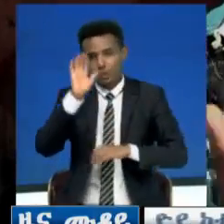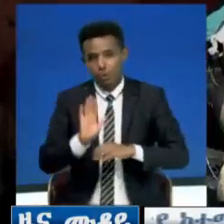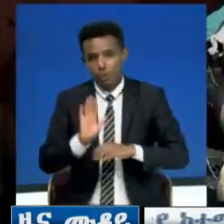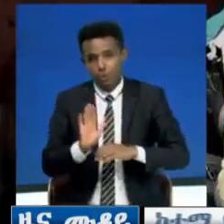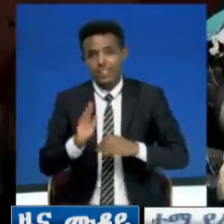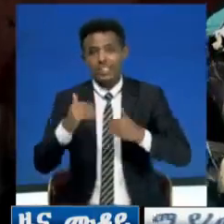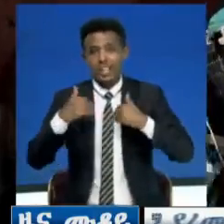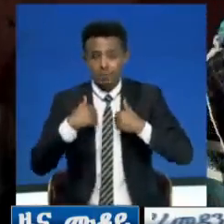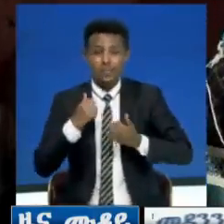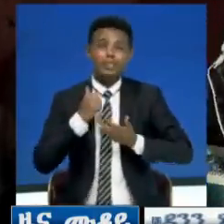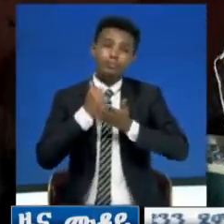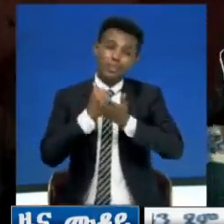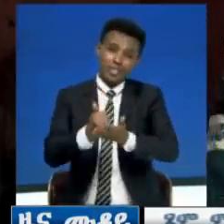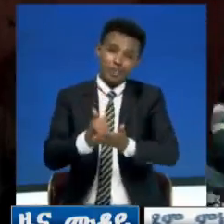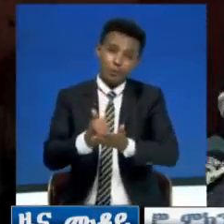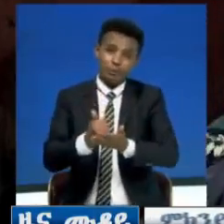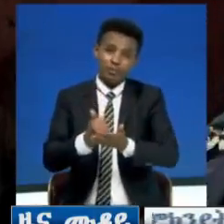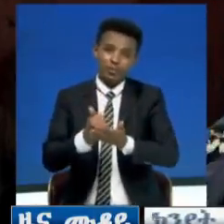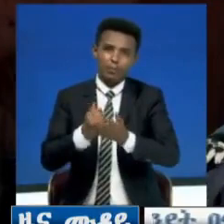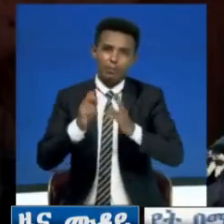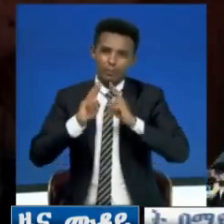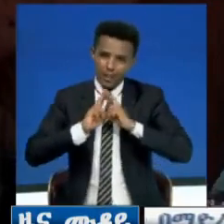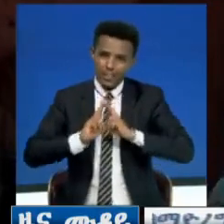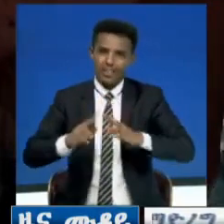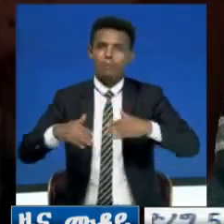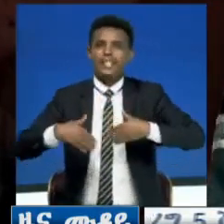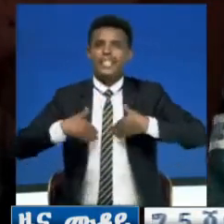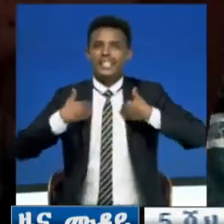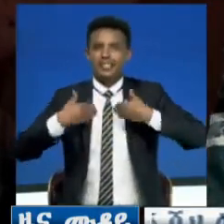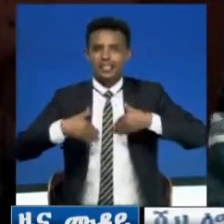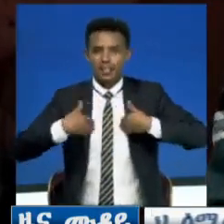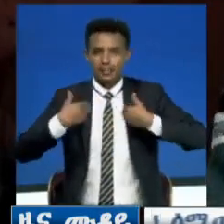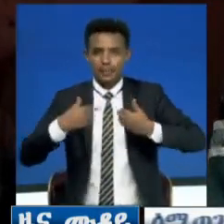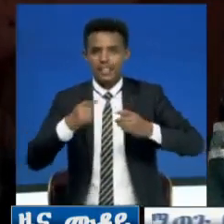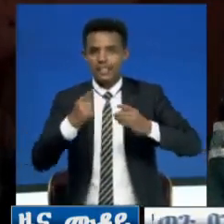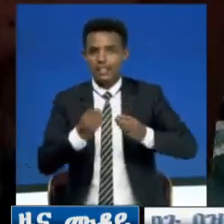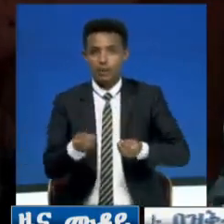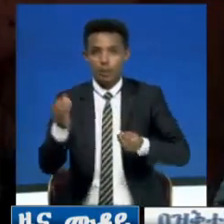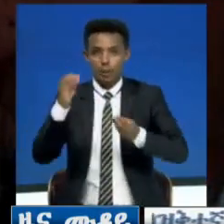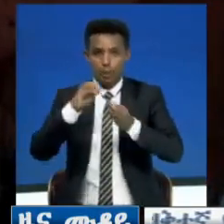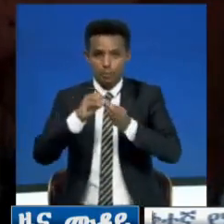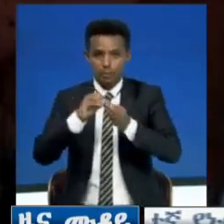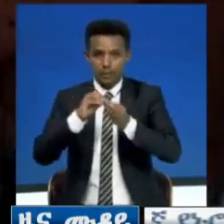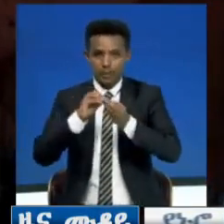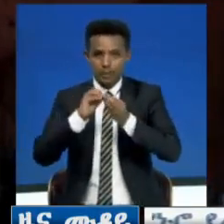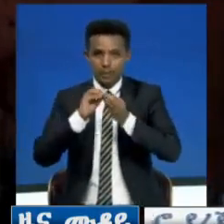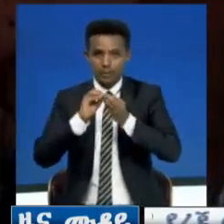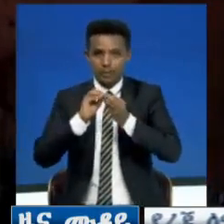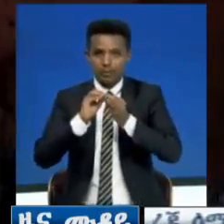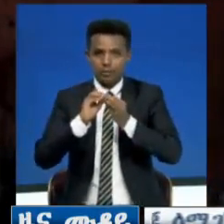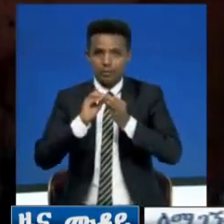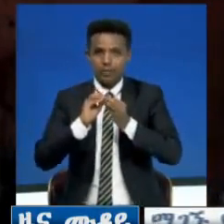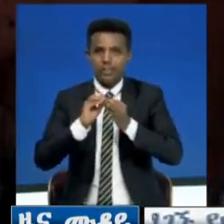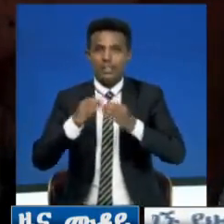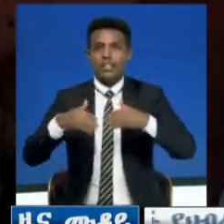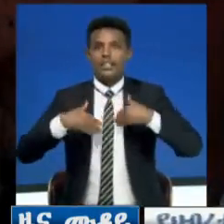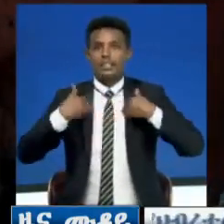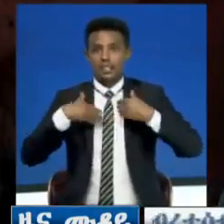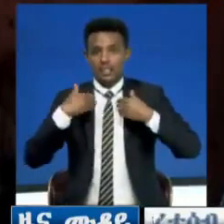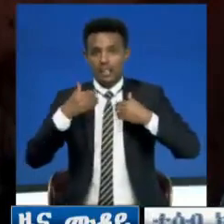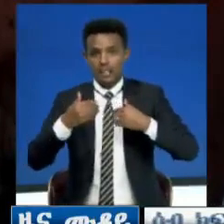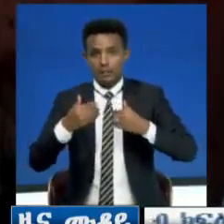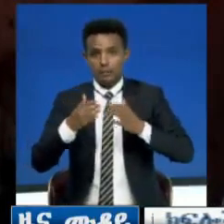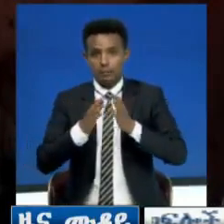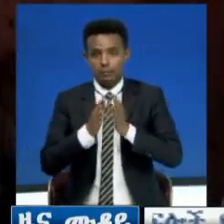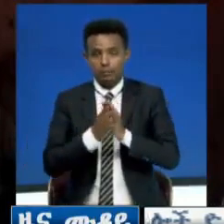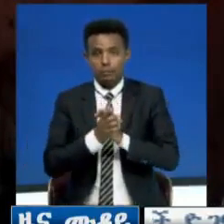ቢረዱን ቢረዱ በጣም ደስ የሚል እንደውም አጅሩ ከፍ ያለ ደስ ያለ በአዱንያም